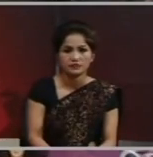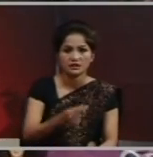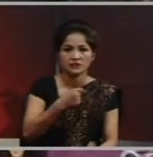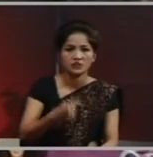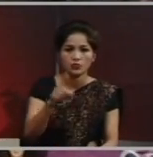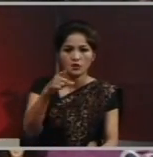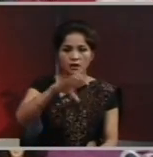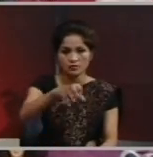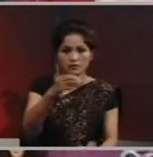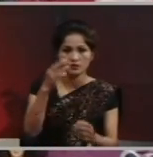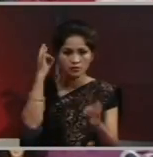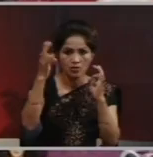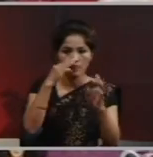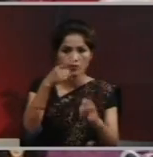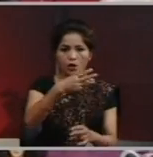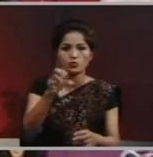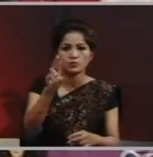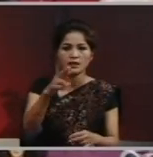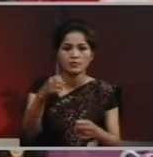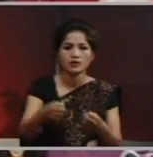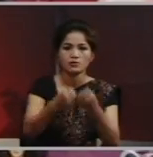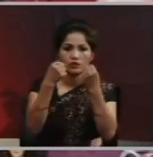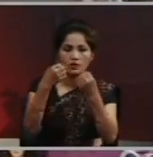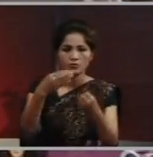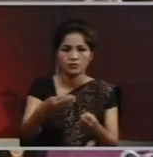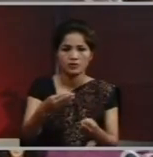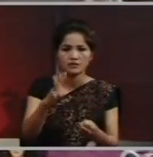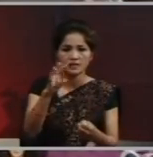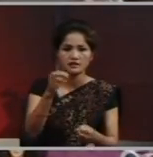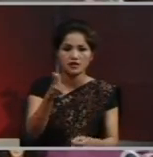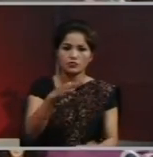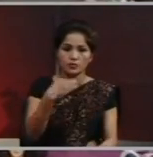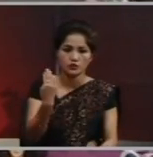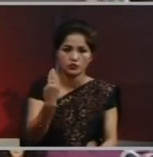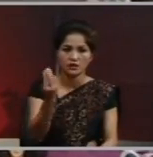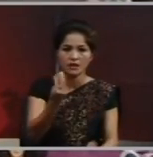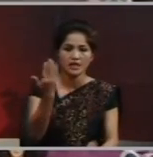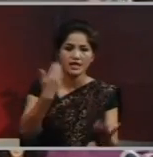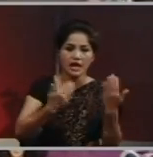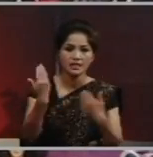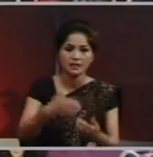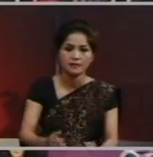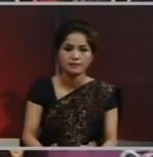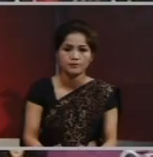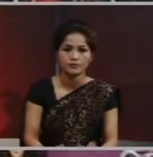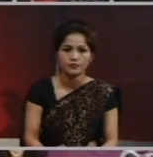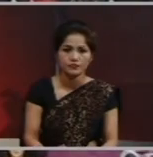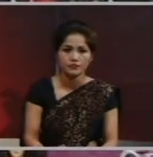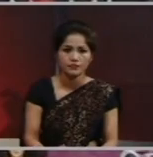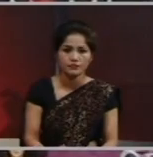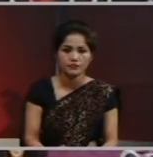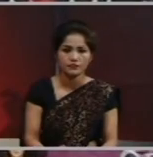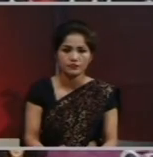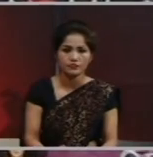चीनको जियान्सी प्रान्त स्थित एक ऊर्जा केन्द्रमा दुर्घटना, 40 जनाको मृत्यु, केही घाइते।